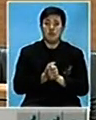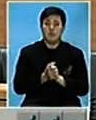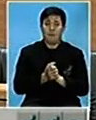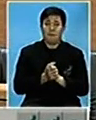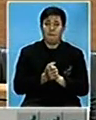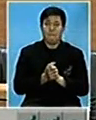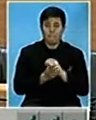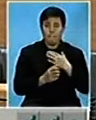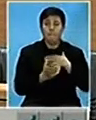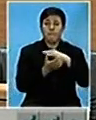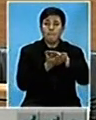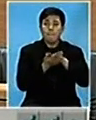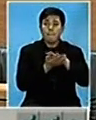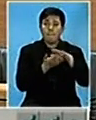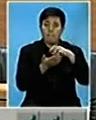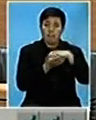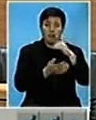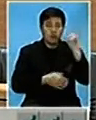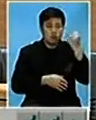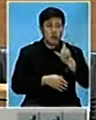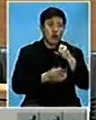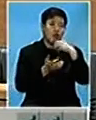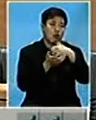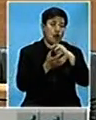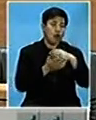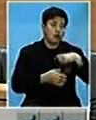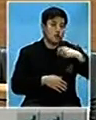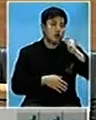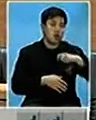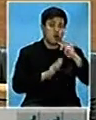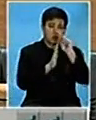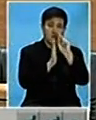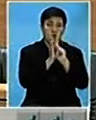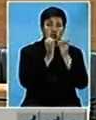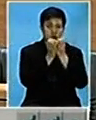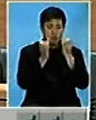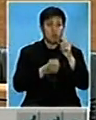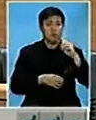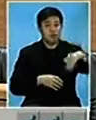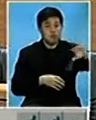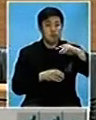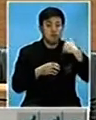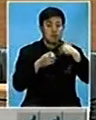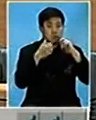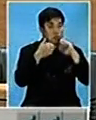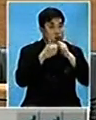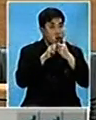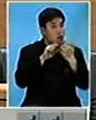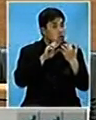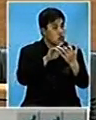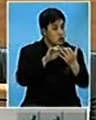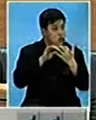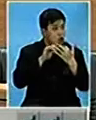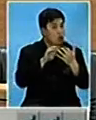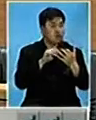กราบเรียนท่านผู้ที่มาชี้แจงจากศาลรัฐธรรมนูญด้วยความเคารพจริงๆว่า ท่านมีปัญหาเรื่องการสื่อสารกับประชาชนจริ